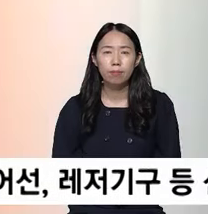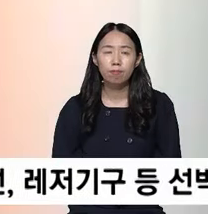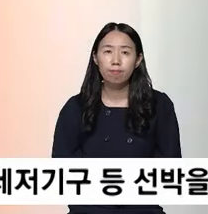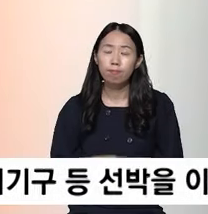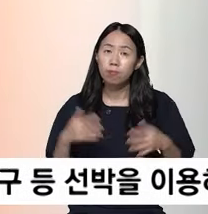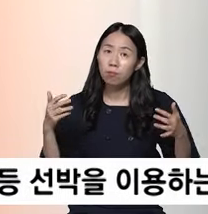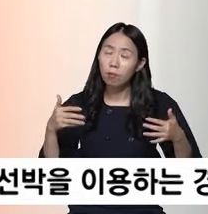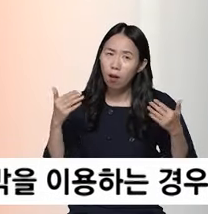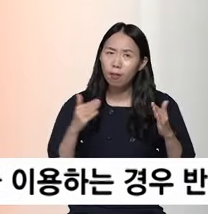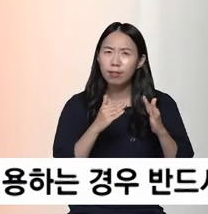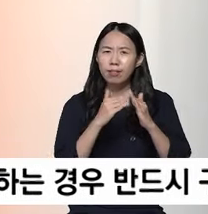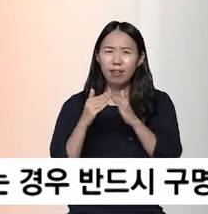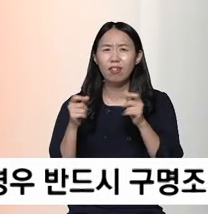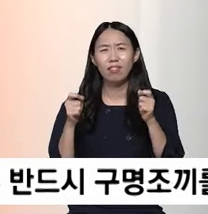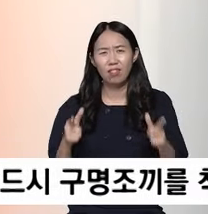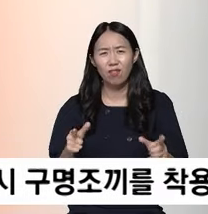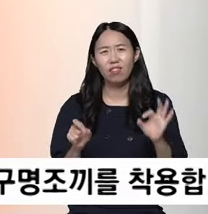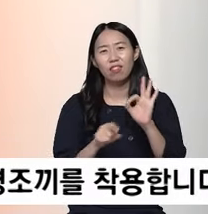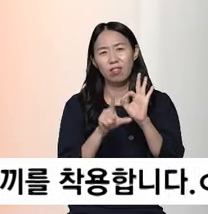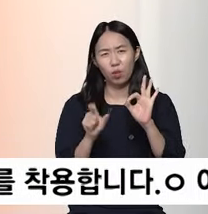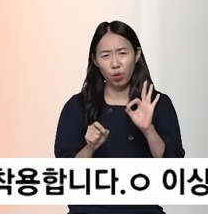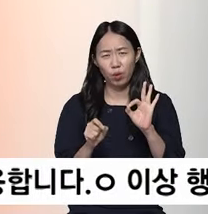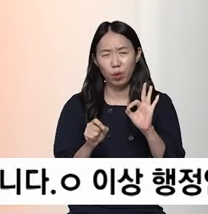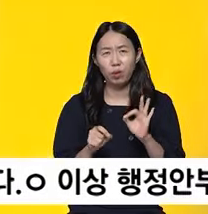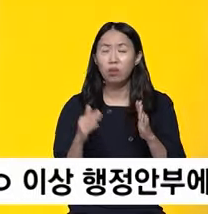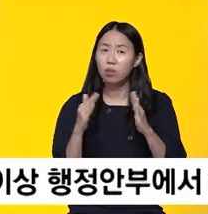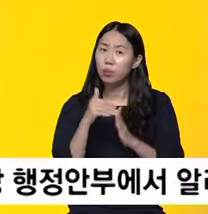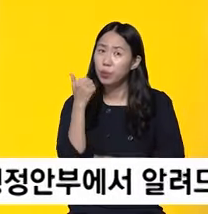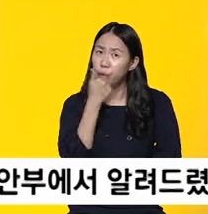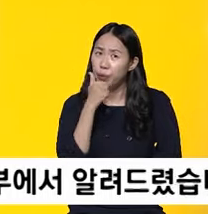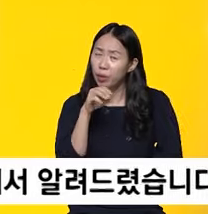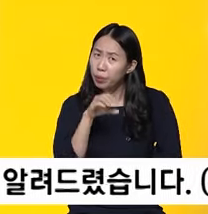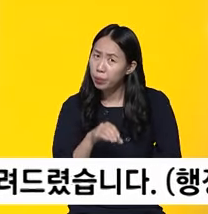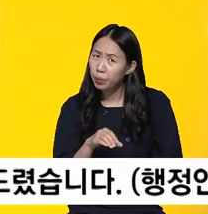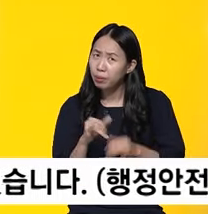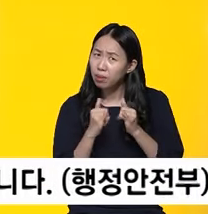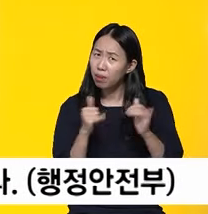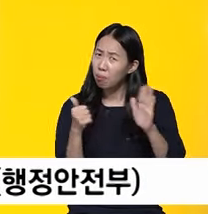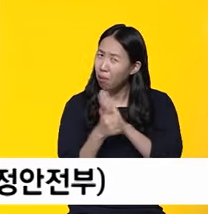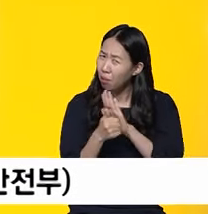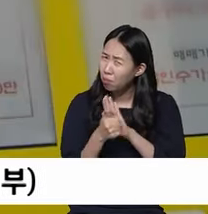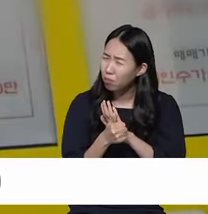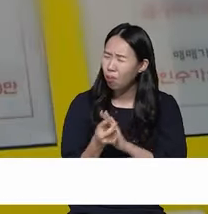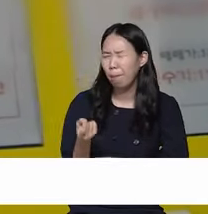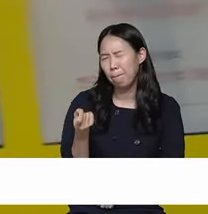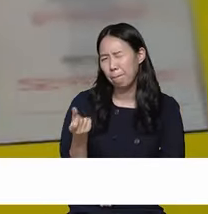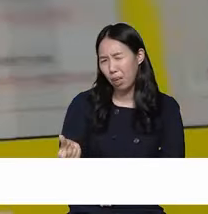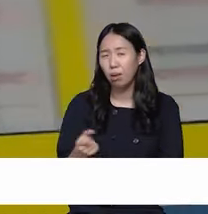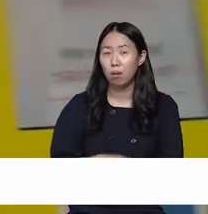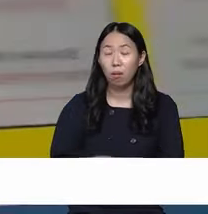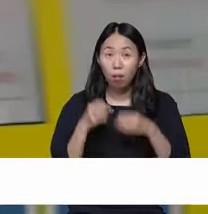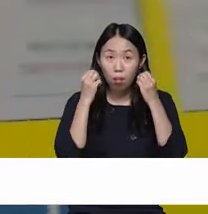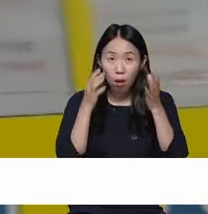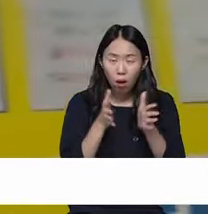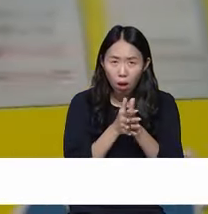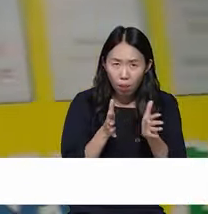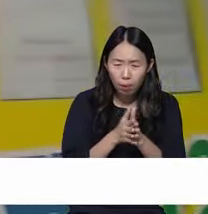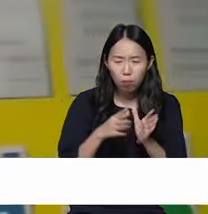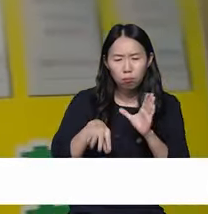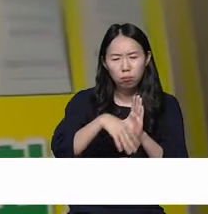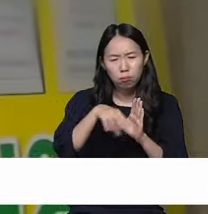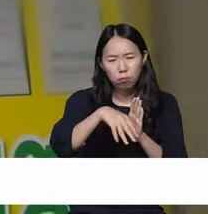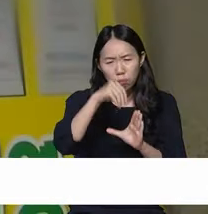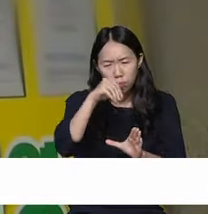가을 이사철을 맞은 10월, 부동산 업소를 찾는 수요자들의 발길이 뜸합니다. 신축 아파트나 분양권 거래는